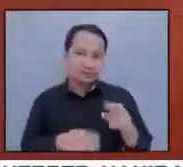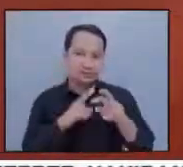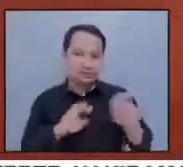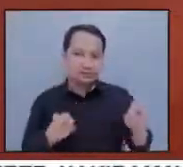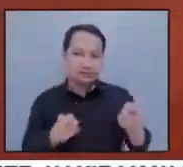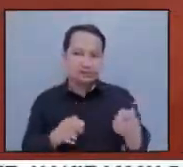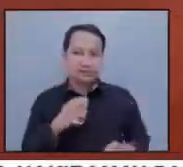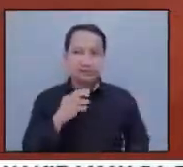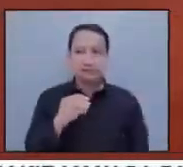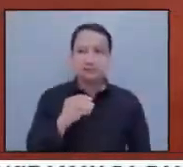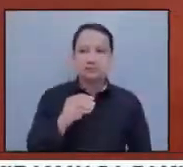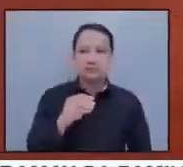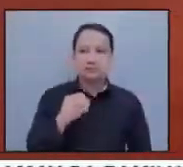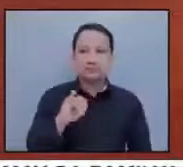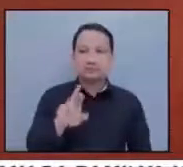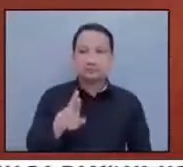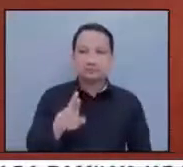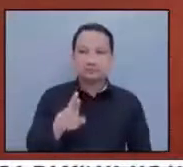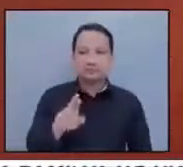MIR or spine?